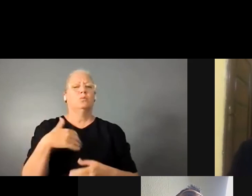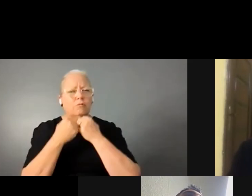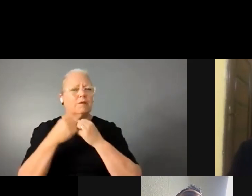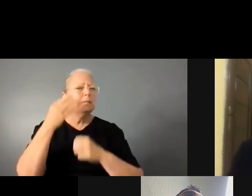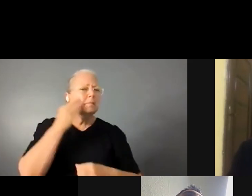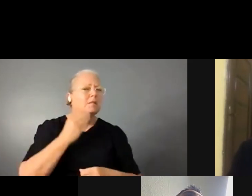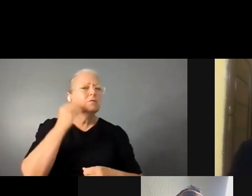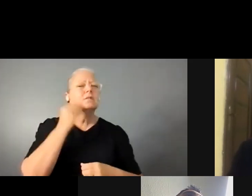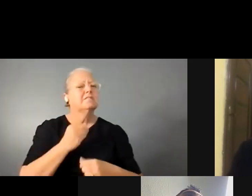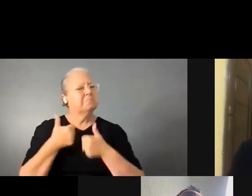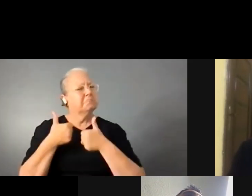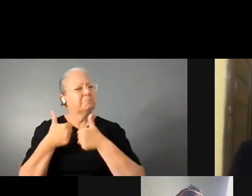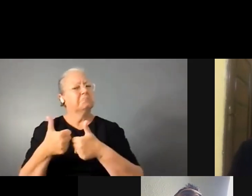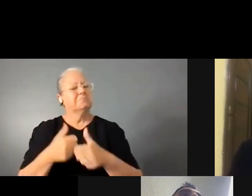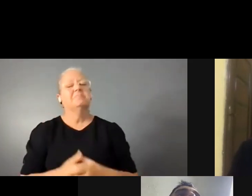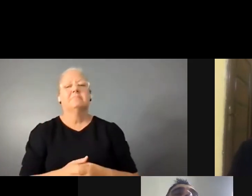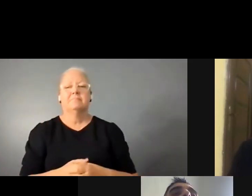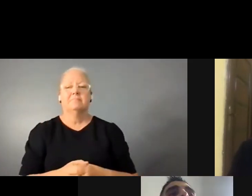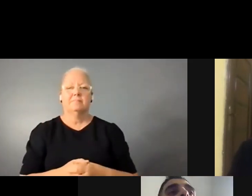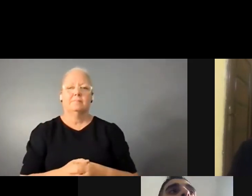بصراحه هذا السيشن